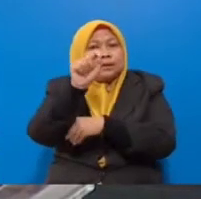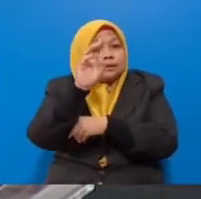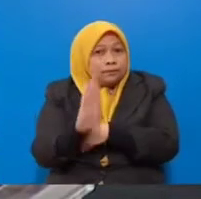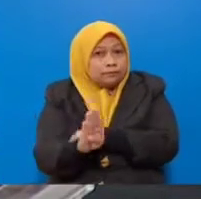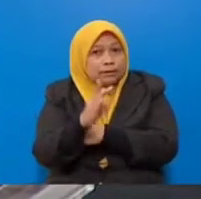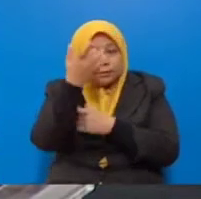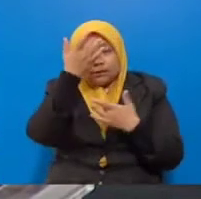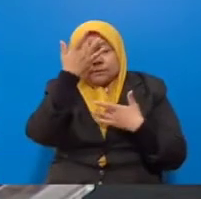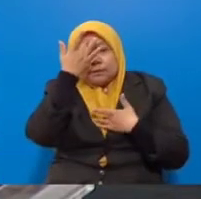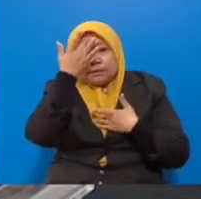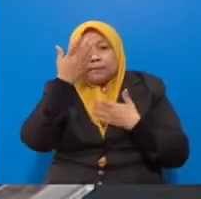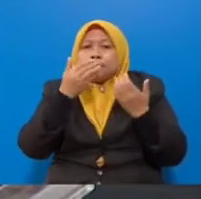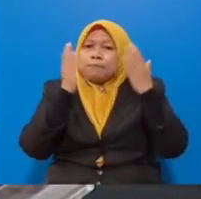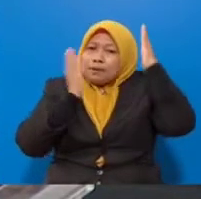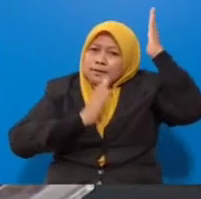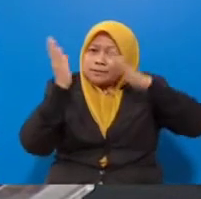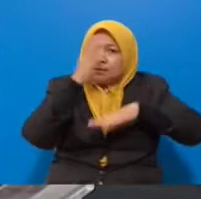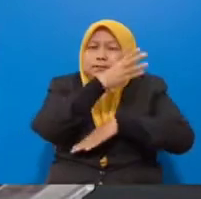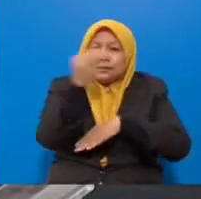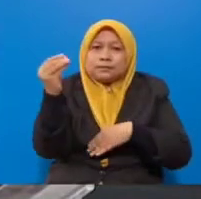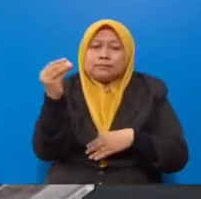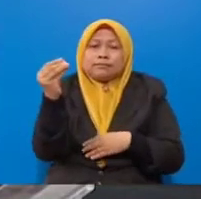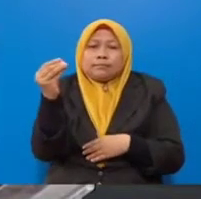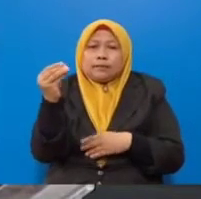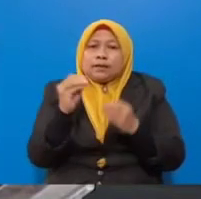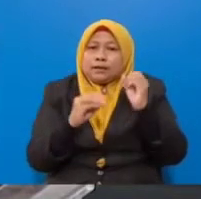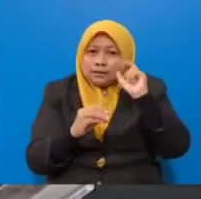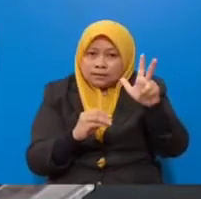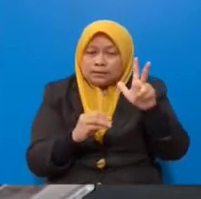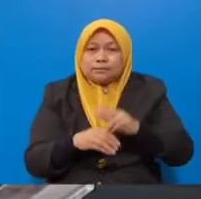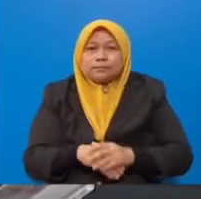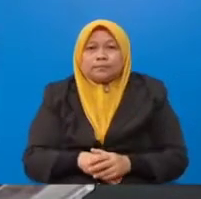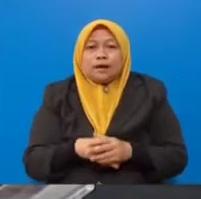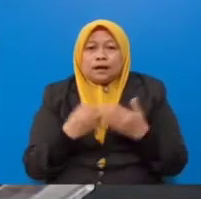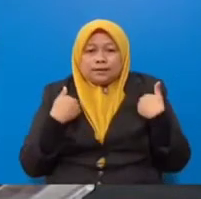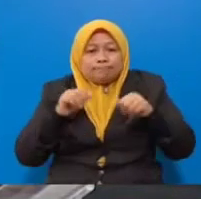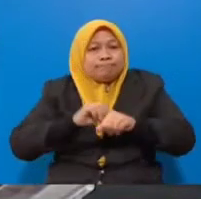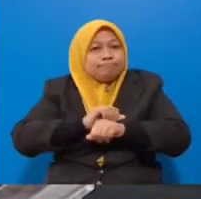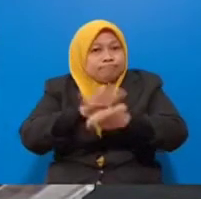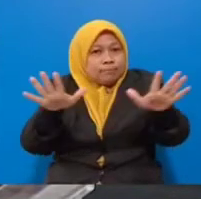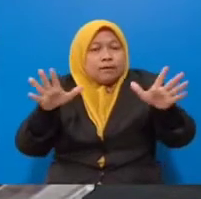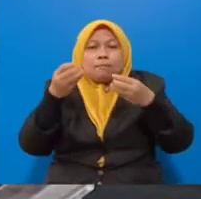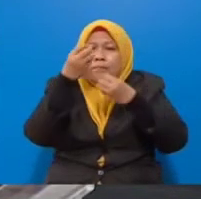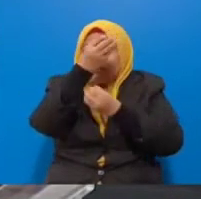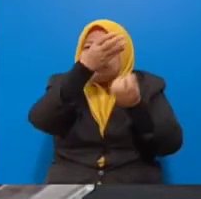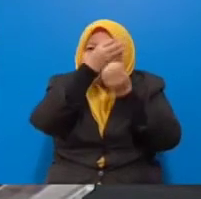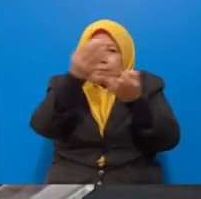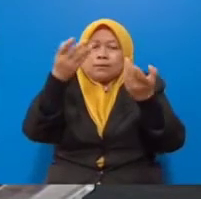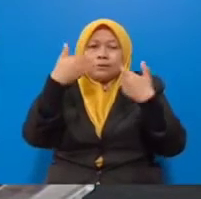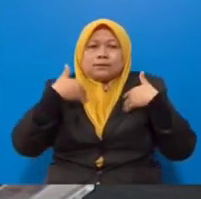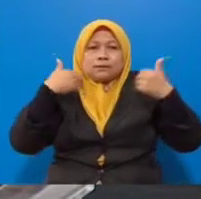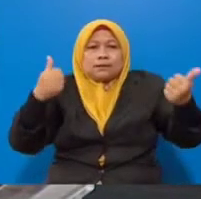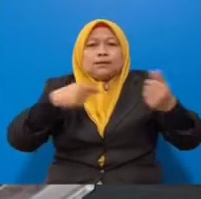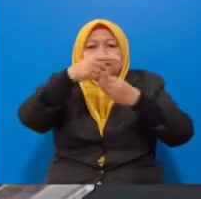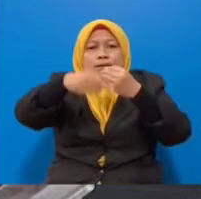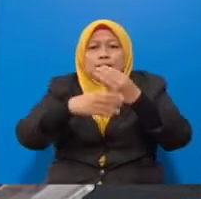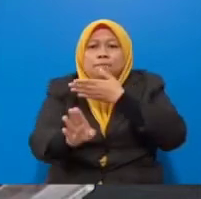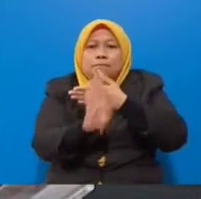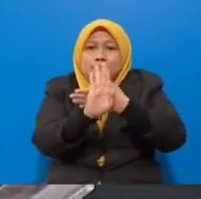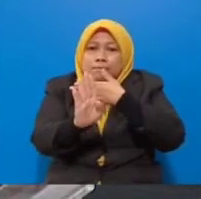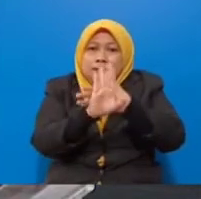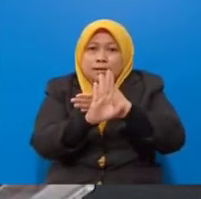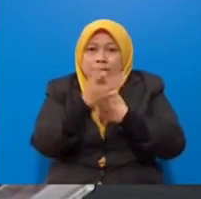Indonesia dan Negeri 3 menyebarkan makluman kesehatan tentang bahaya